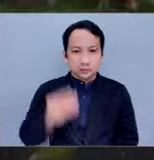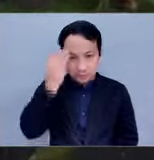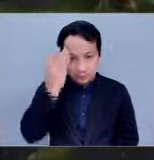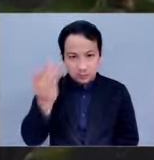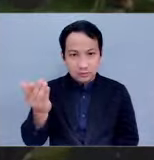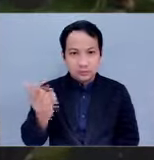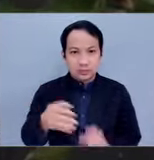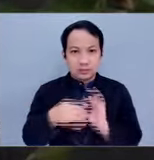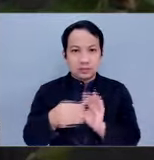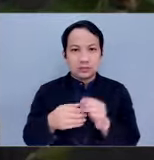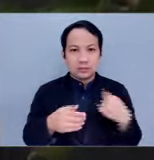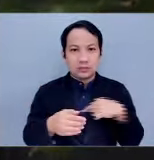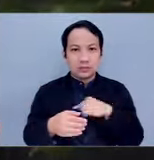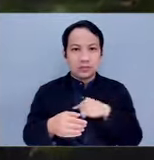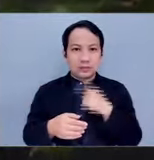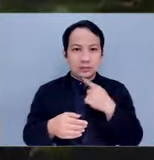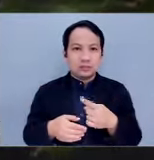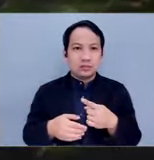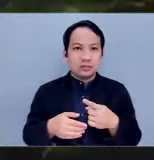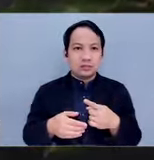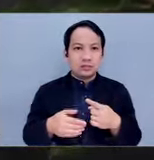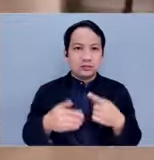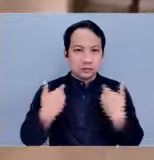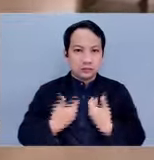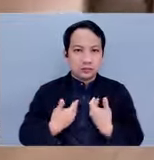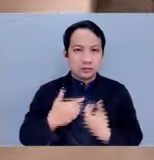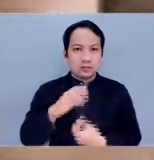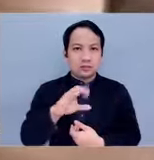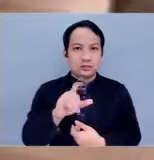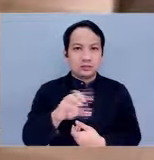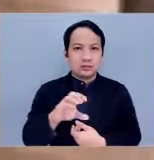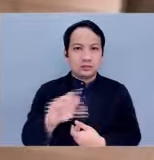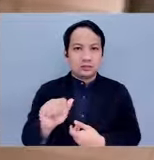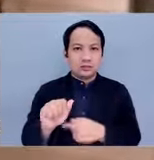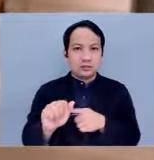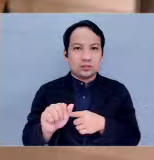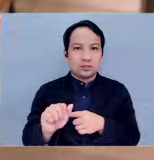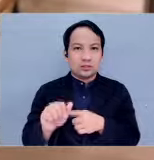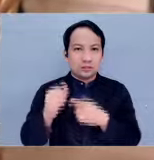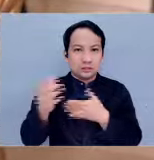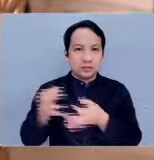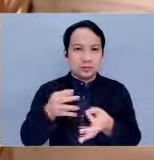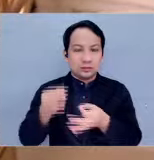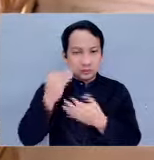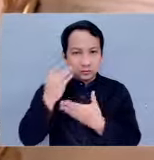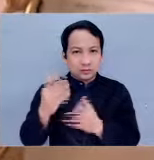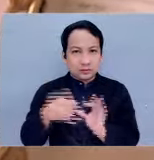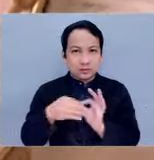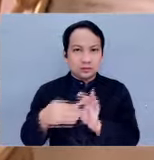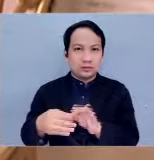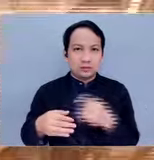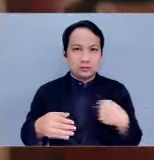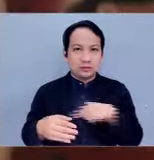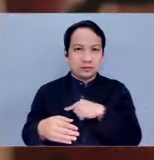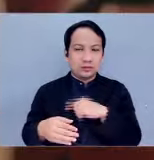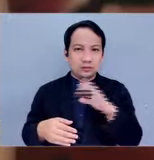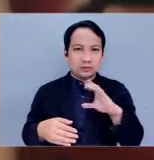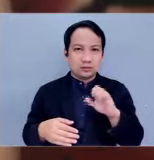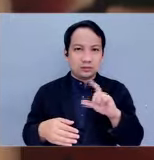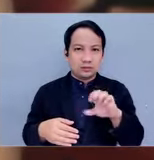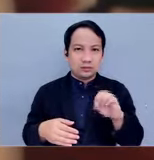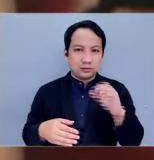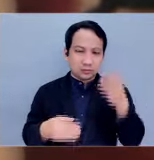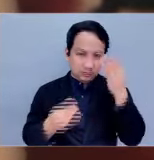kapakanan, napagod na lang din daw si Seska. Ipinaliwanag ng ating eksperto ang nararanasan ni Seska. Ang